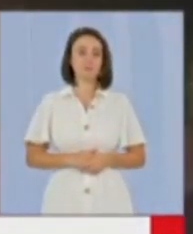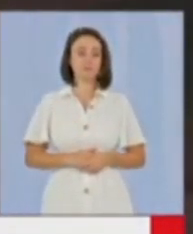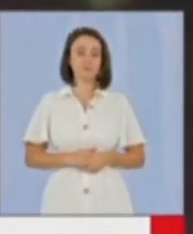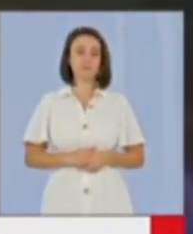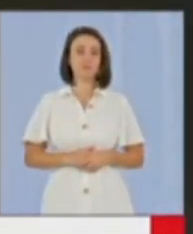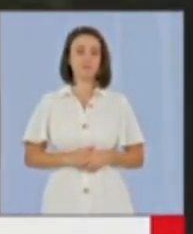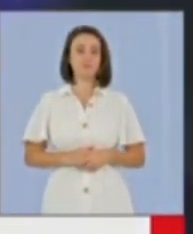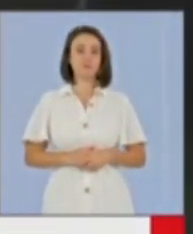transforma întru o tragedie a